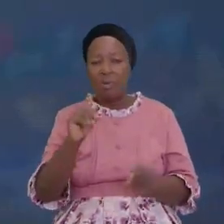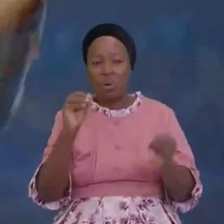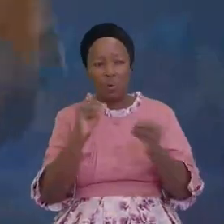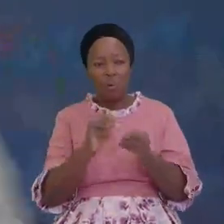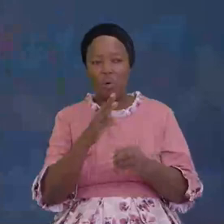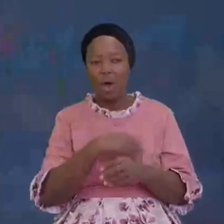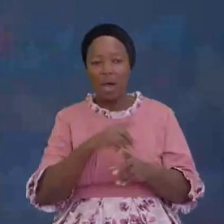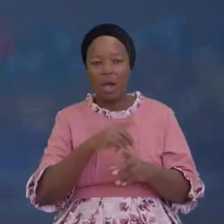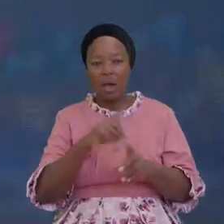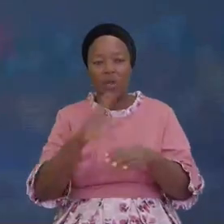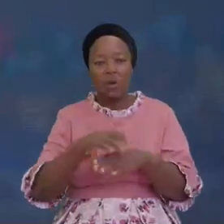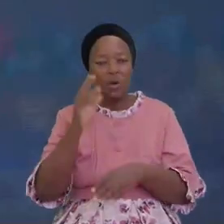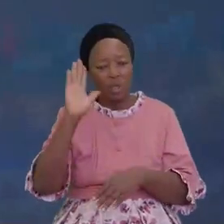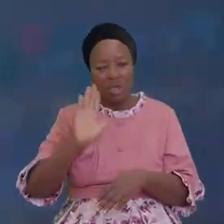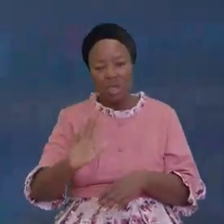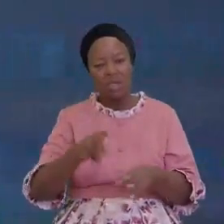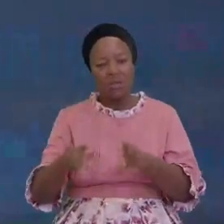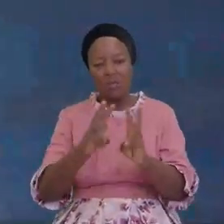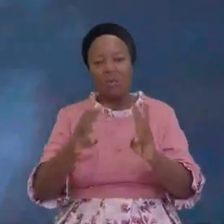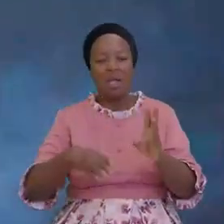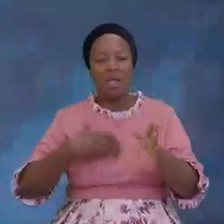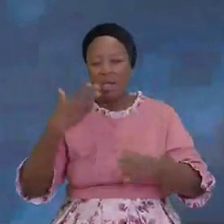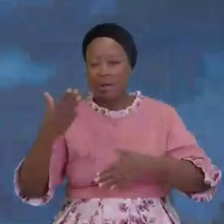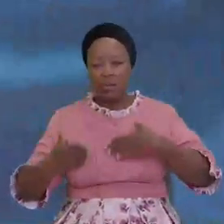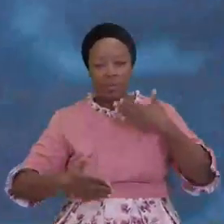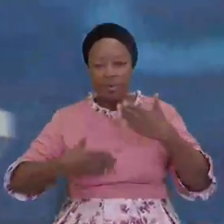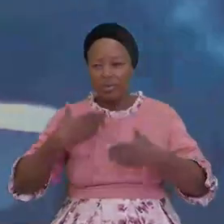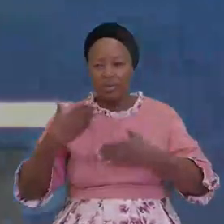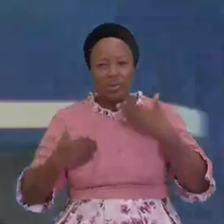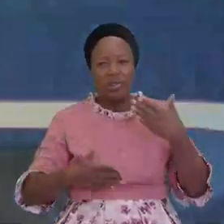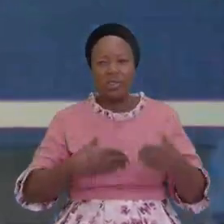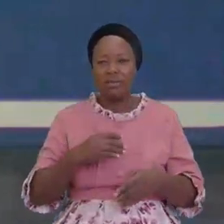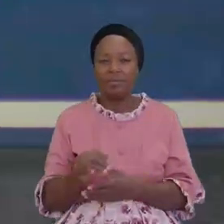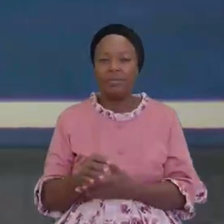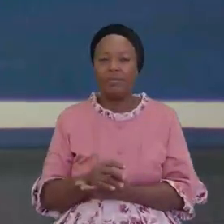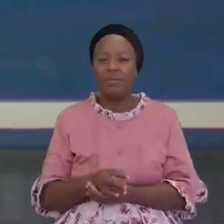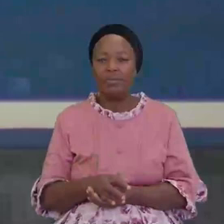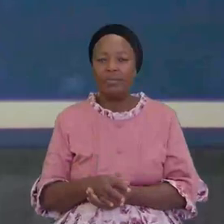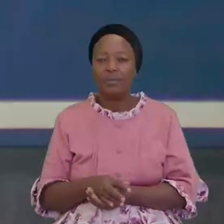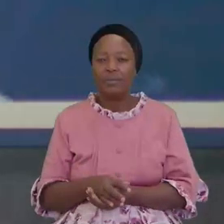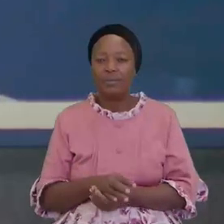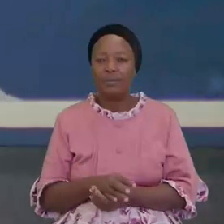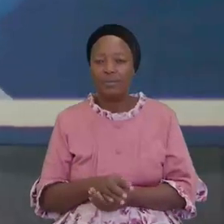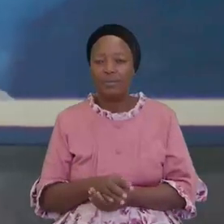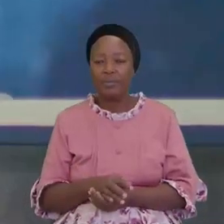Et l'unique ne le vit plus, tandis que joyeux, il poursuivait sa route.